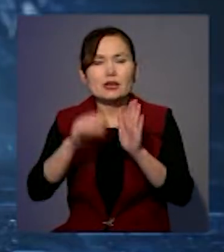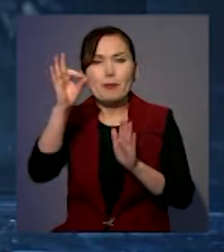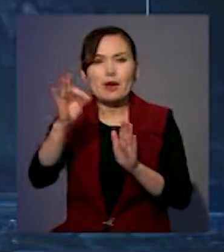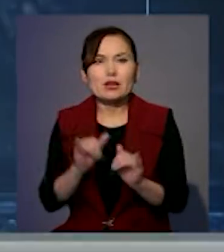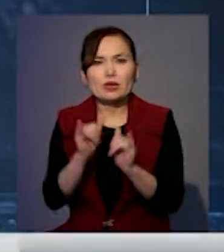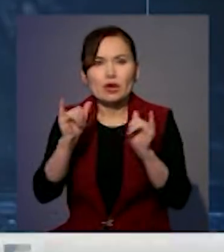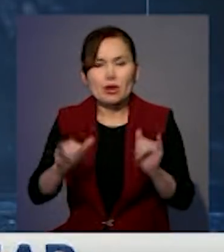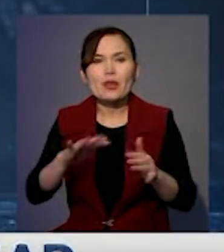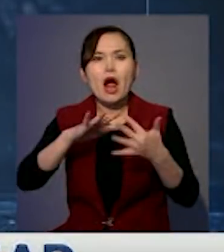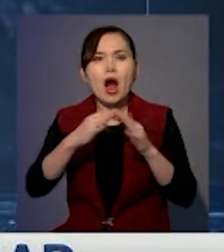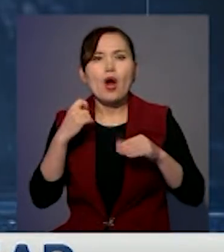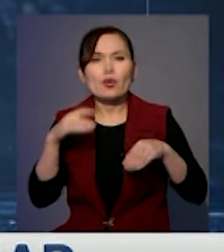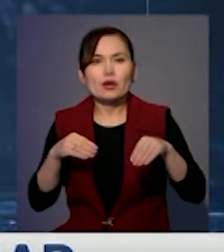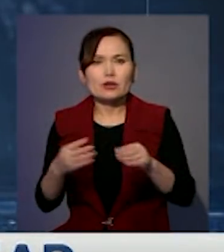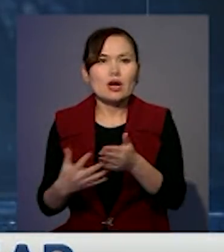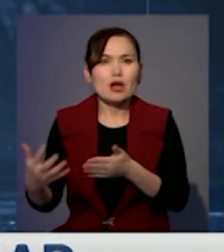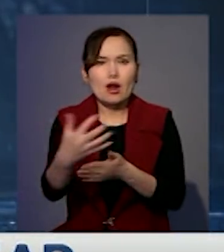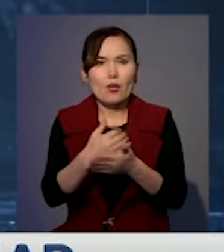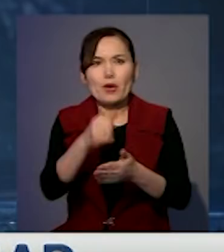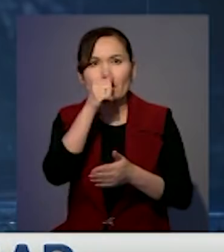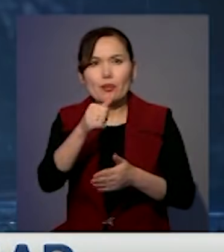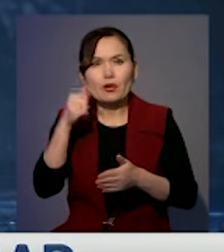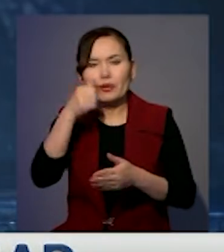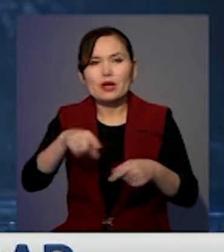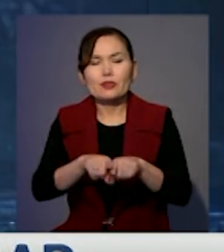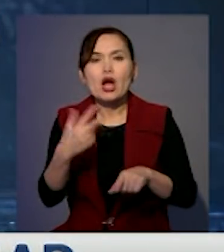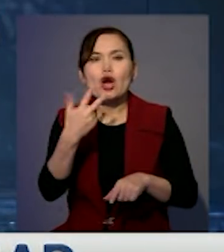жеткен. Ал ауыл шаруашылығындағы көрсеткіштер былтырмен салыстырғанда